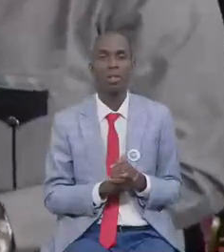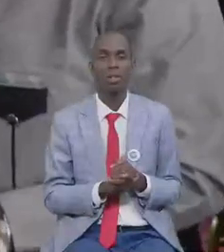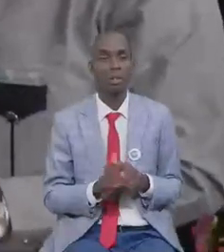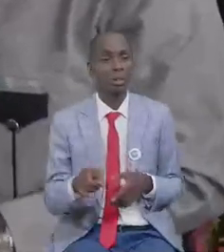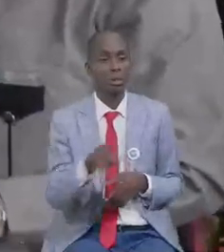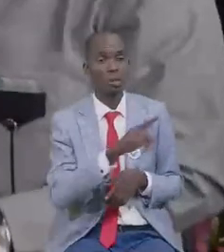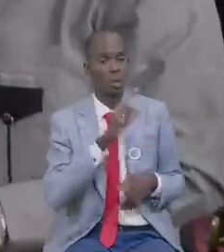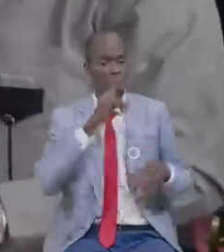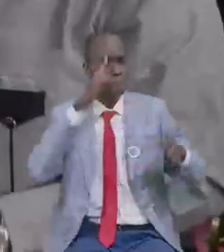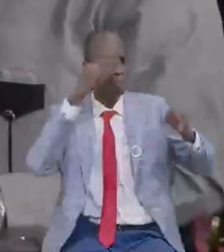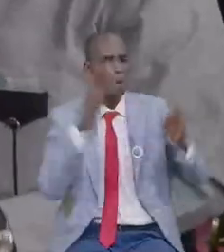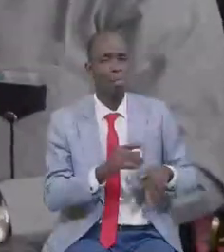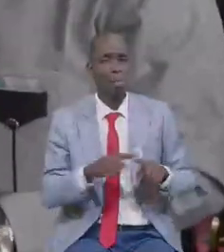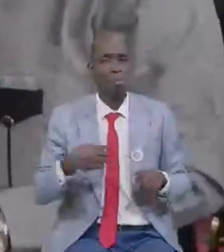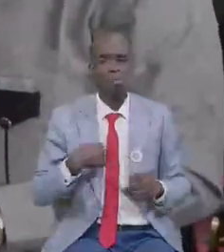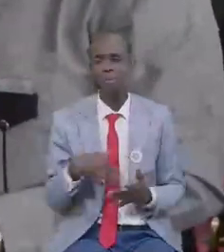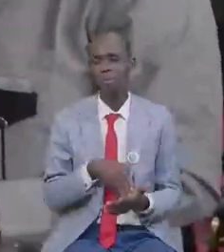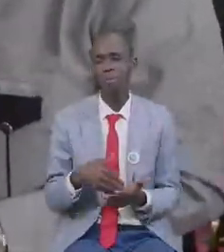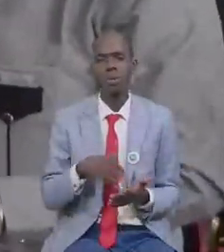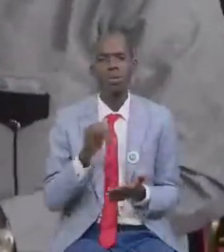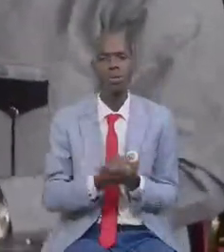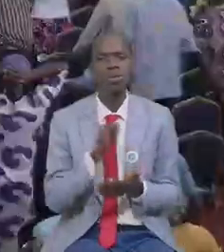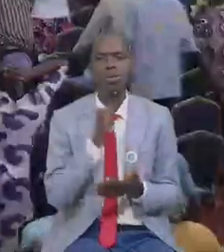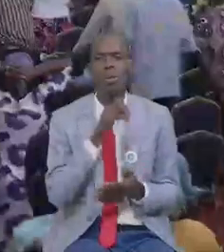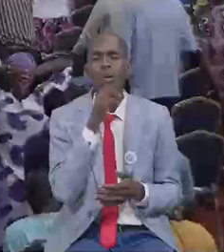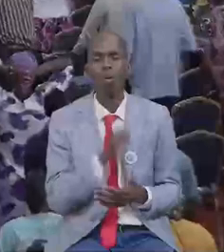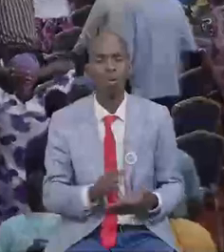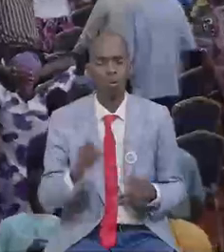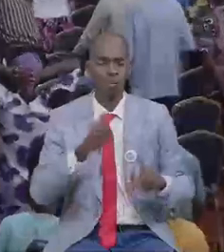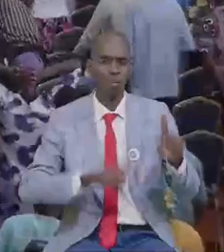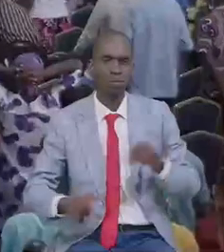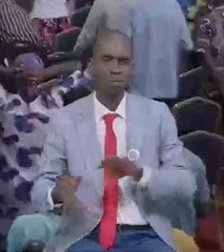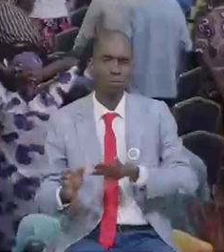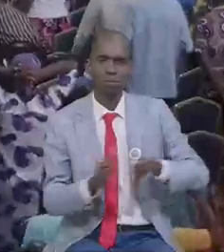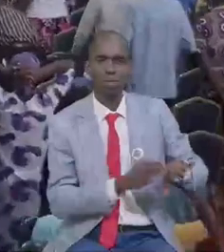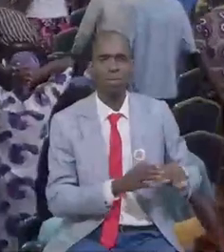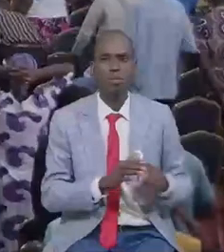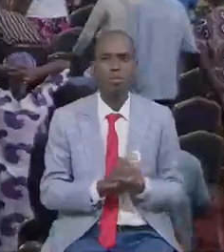Ils ont, te sont déternés, moi je suis faible. Ça c'est des anciens chants.